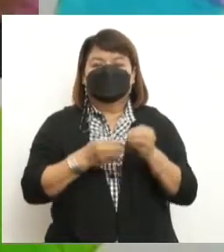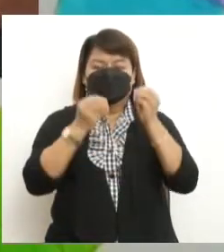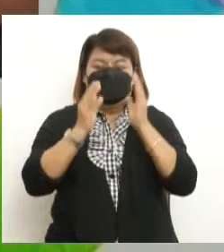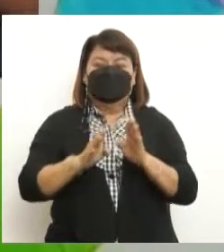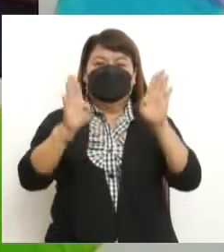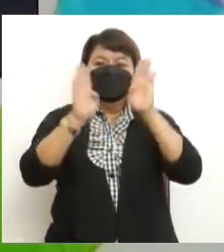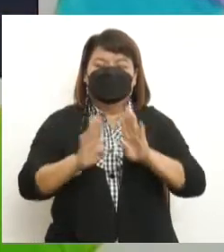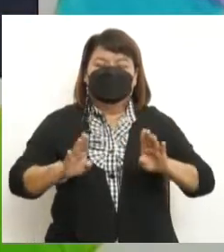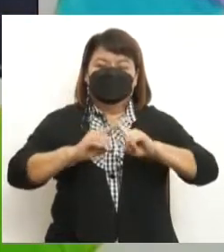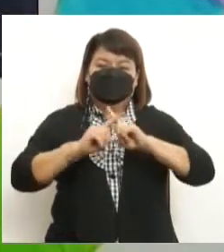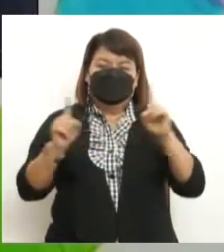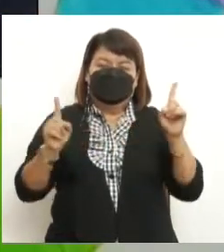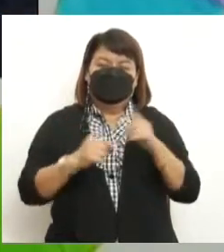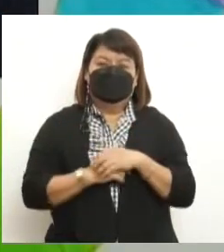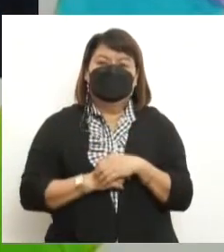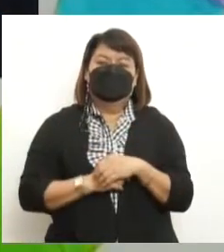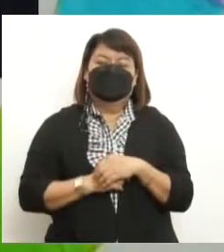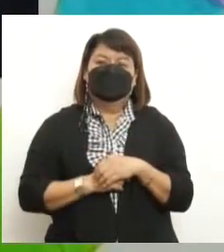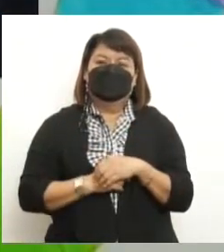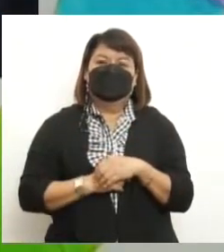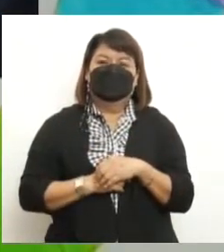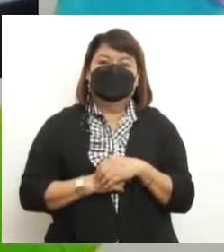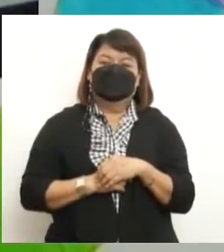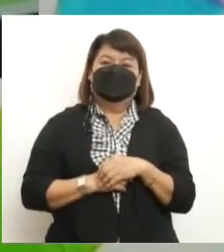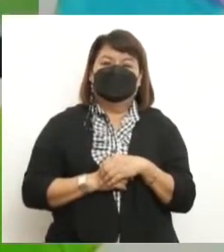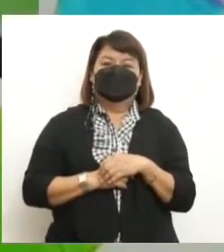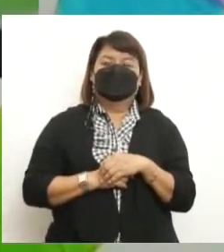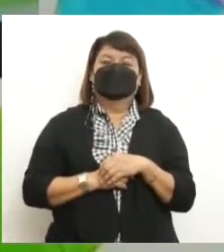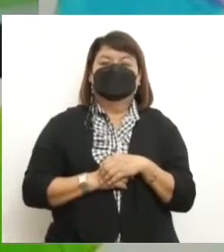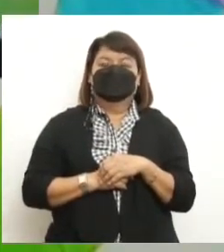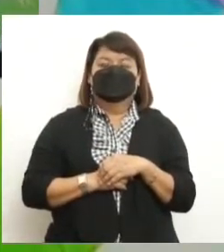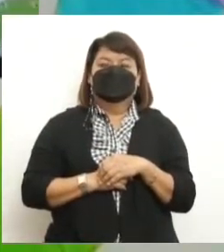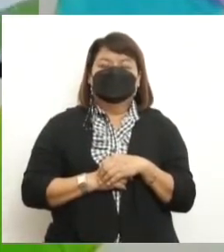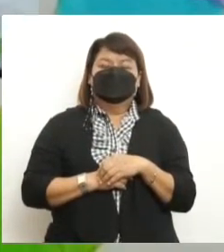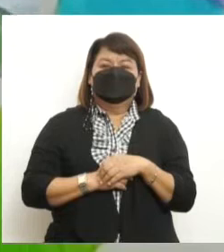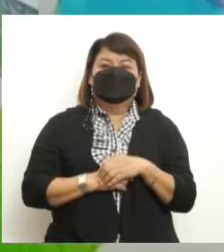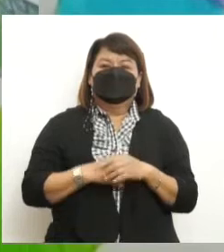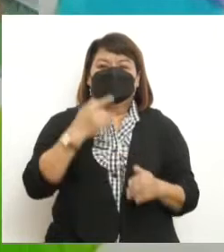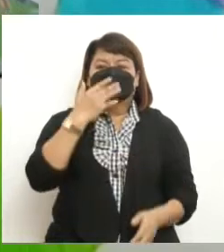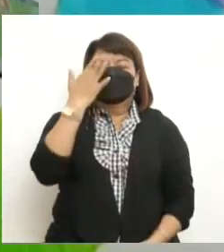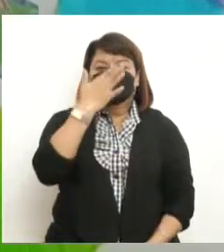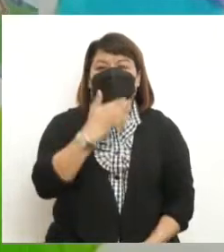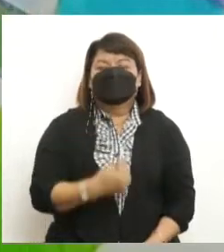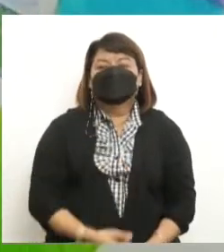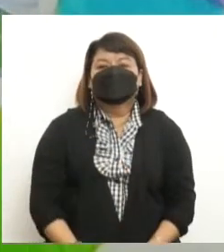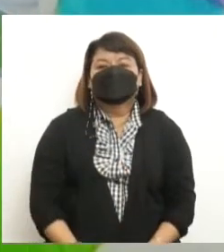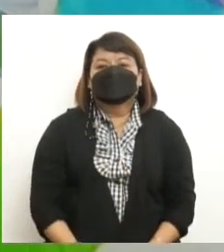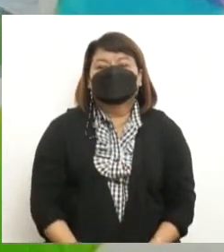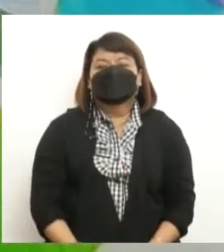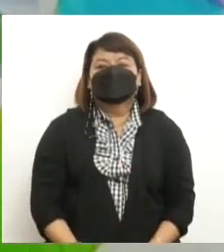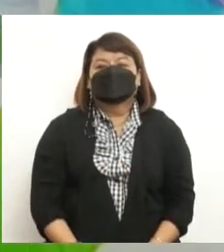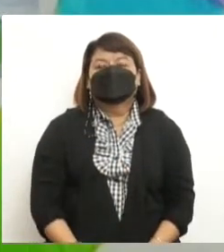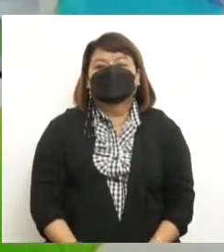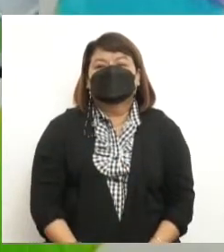แบบต่างกันนะคะมาดูของครูติ๊กค่ะสีสันสวยงามเชียวนะคะโอ้ถ้าครูทายได้น่าจะเป็นสาย